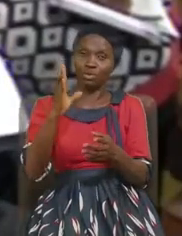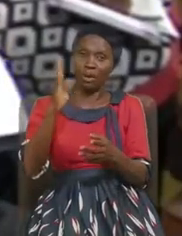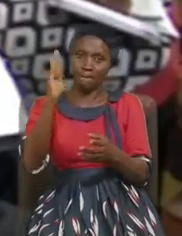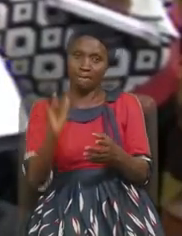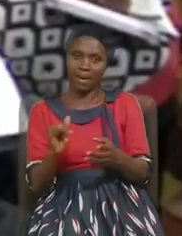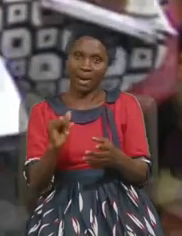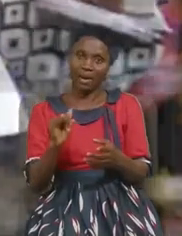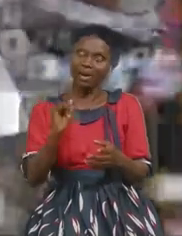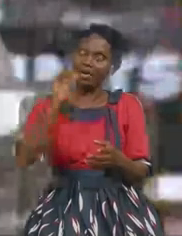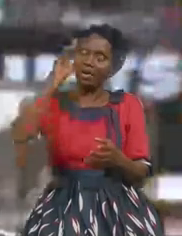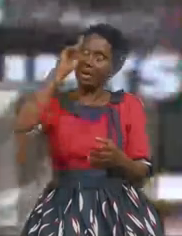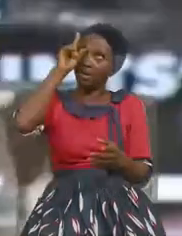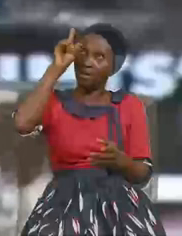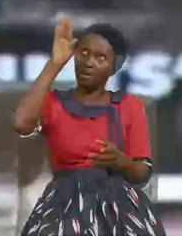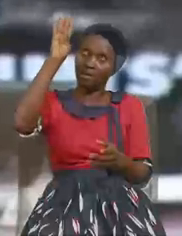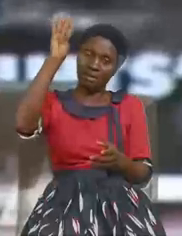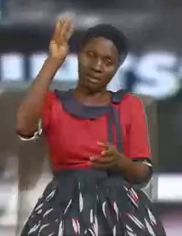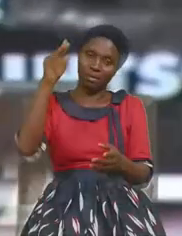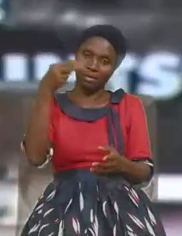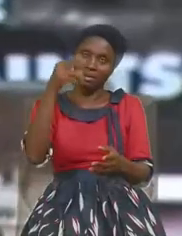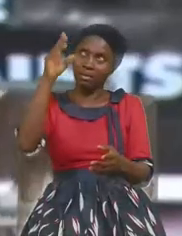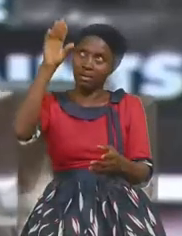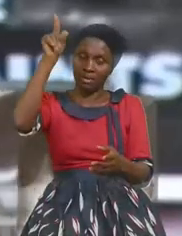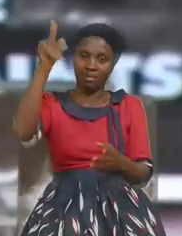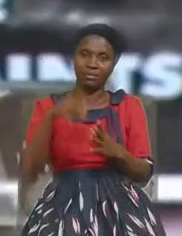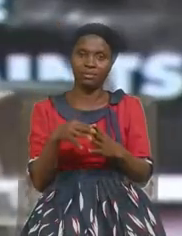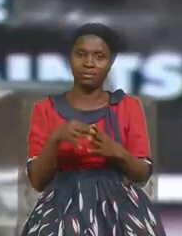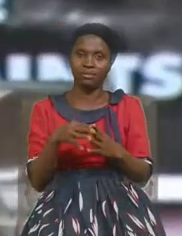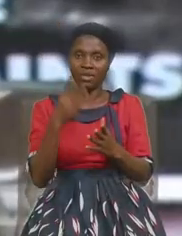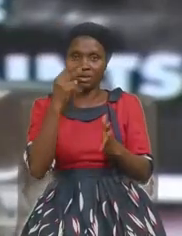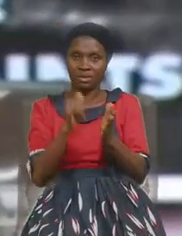toujours vivant pour intercéder en leur faveur.